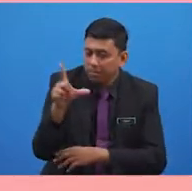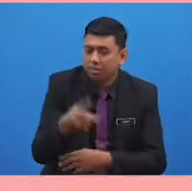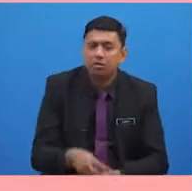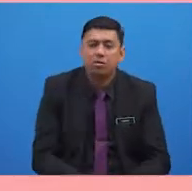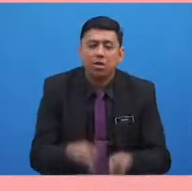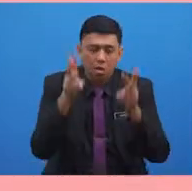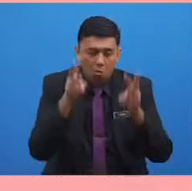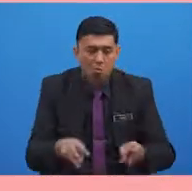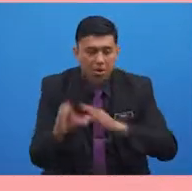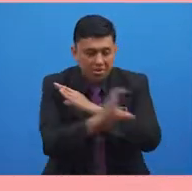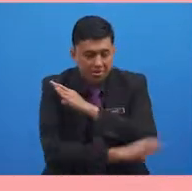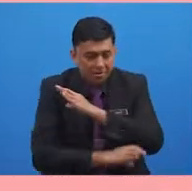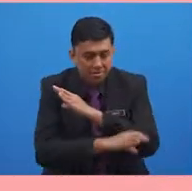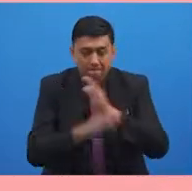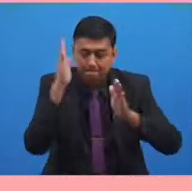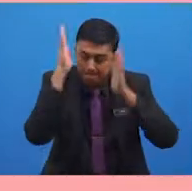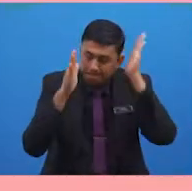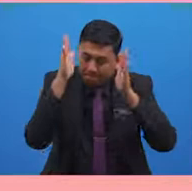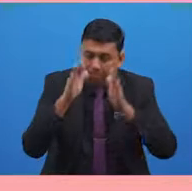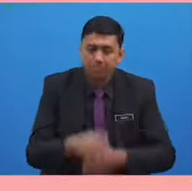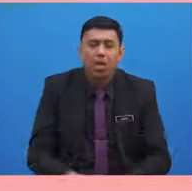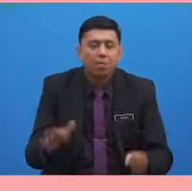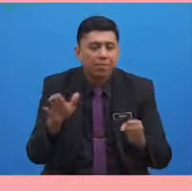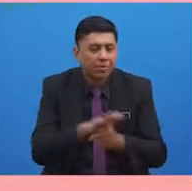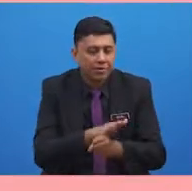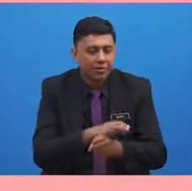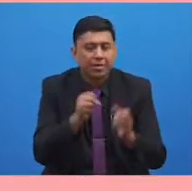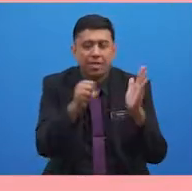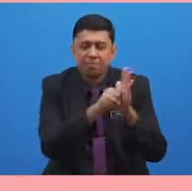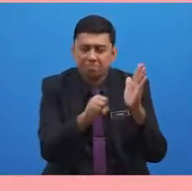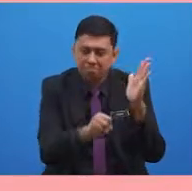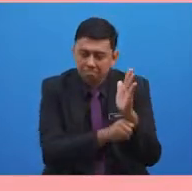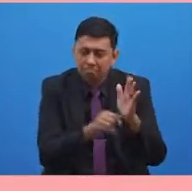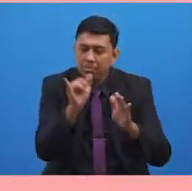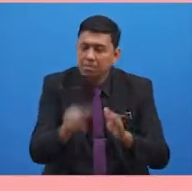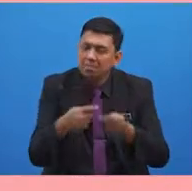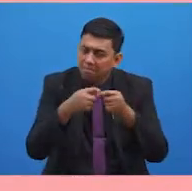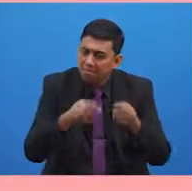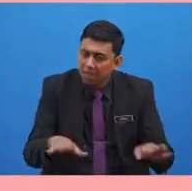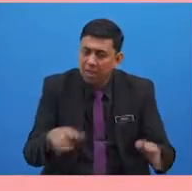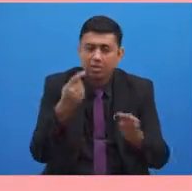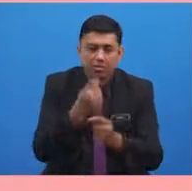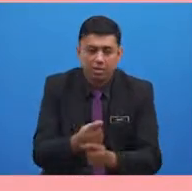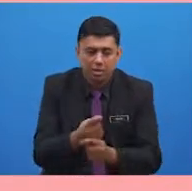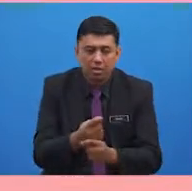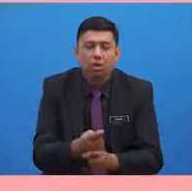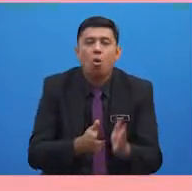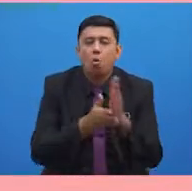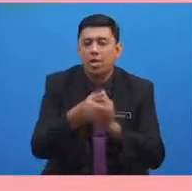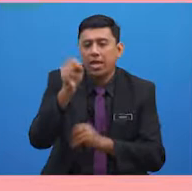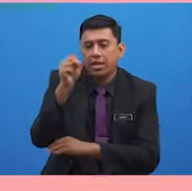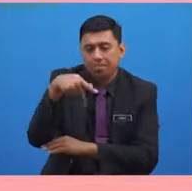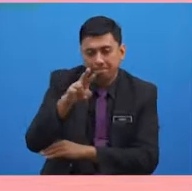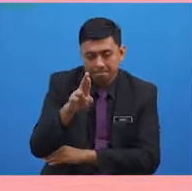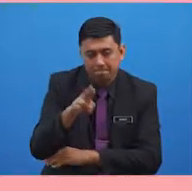warga negara Malaysia yang memenuhi syarat-syarat yang telah ditetapkan oleh SPR.